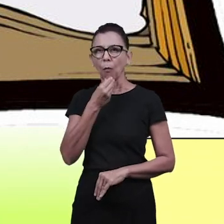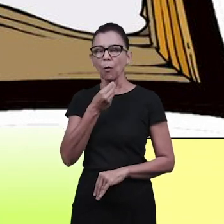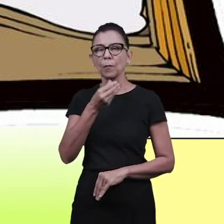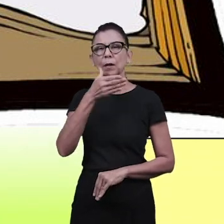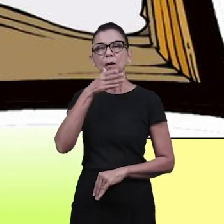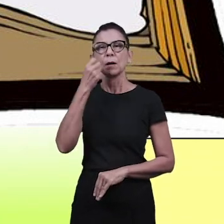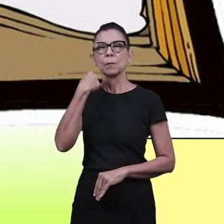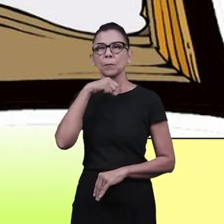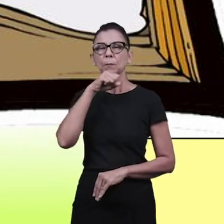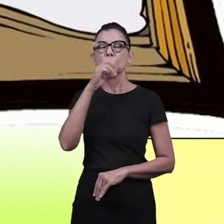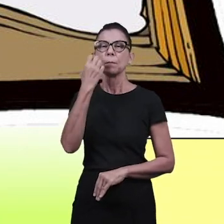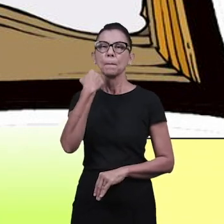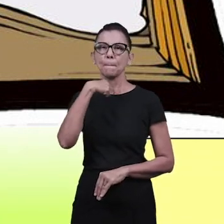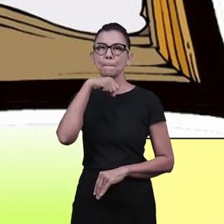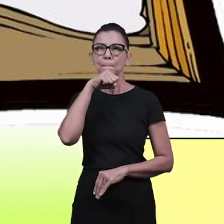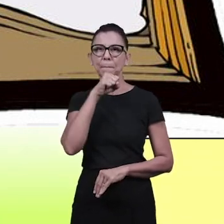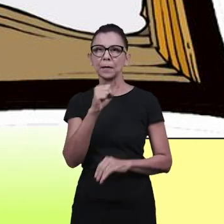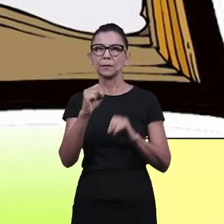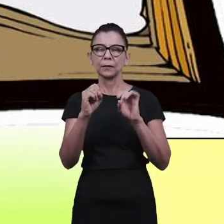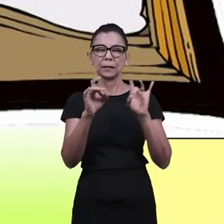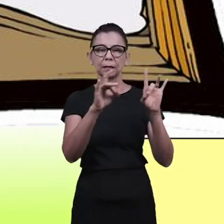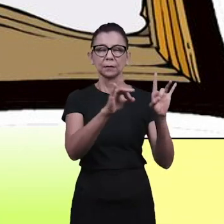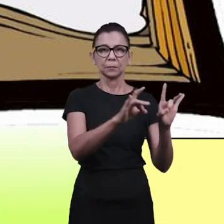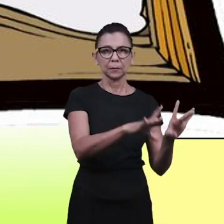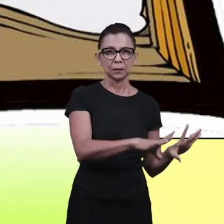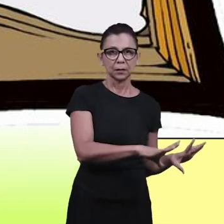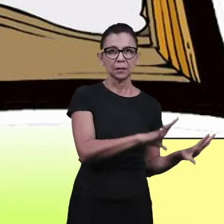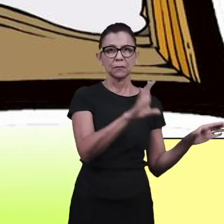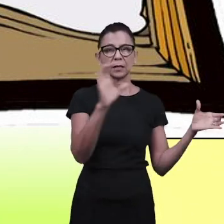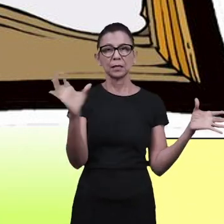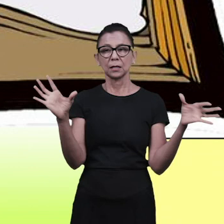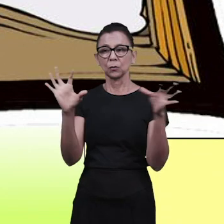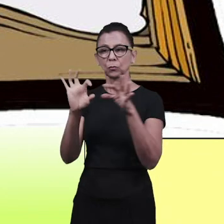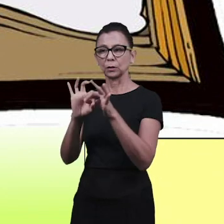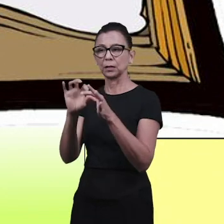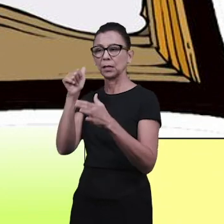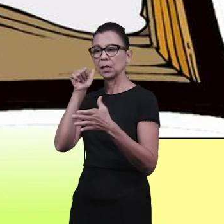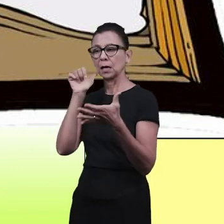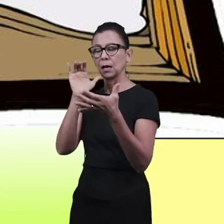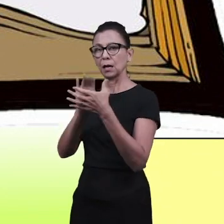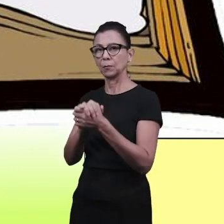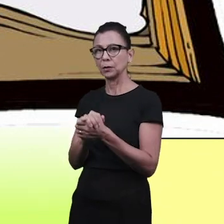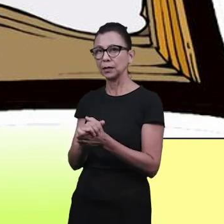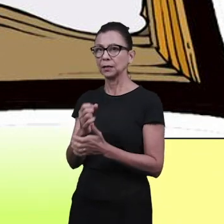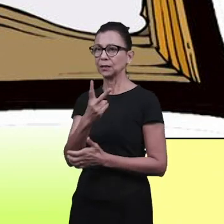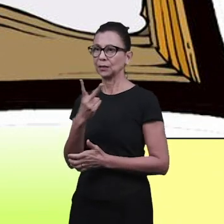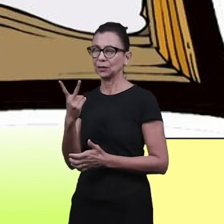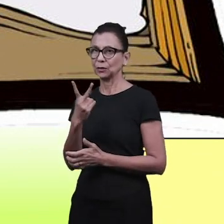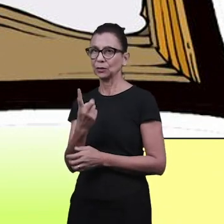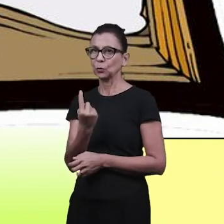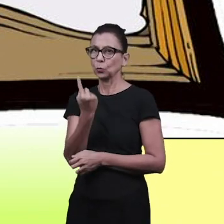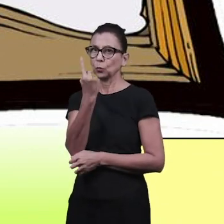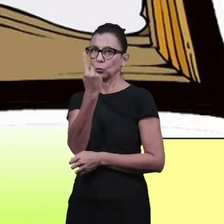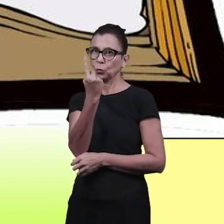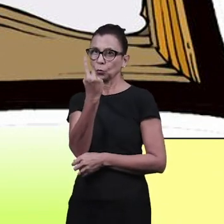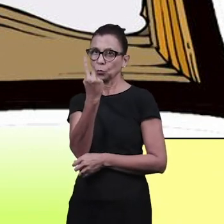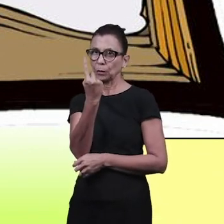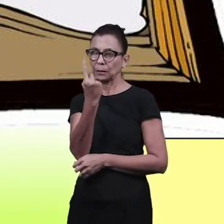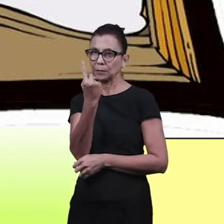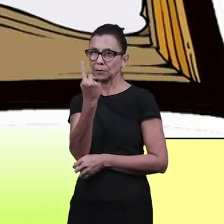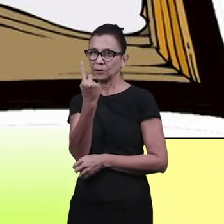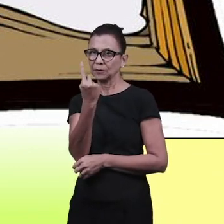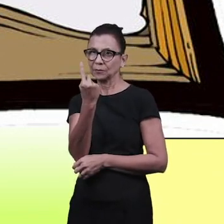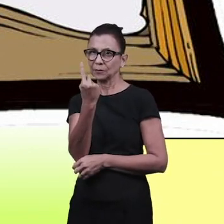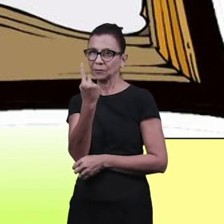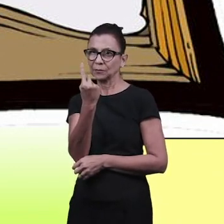laissera sa mère et son père et va s'unir à sa femme. Ils seront ensemble